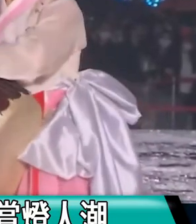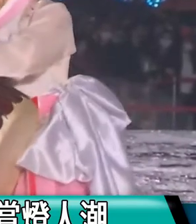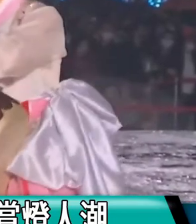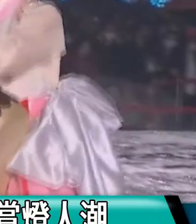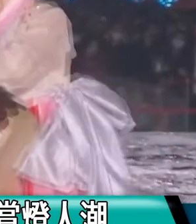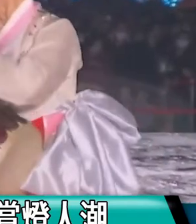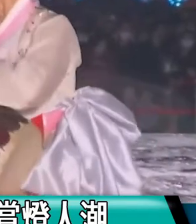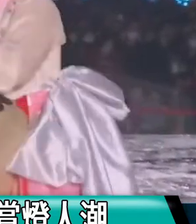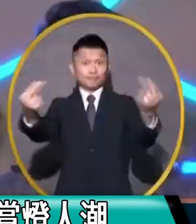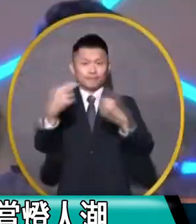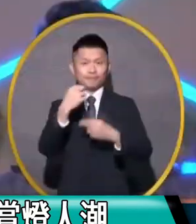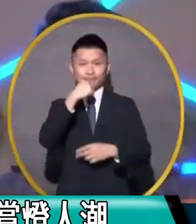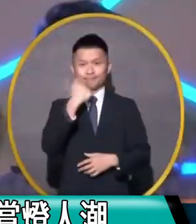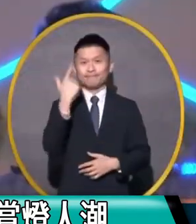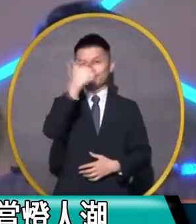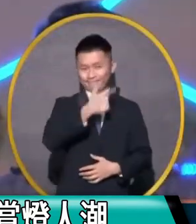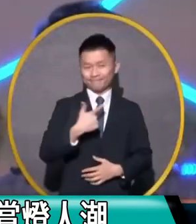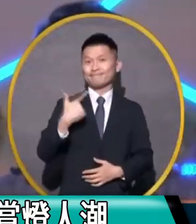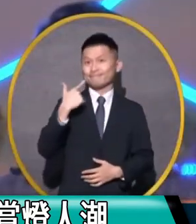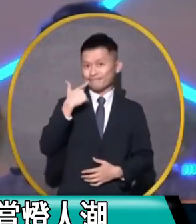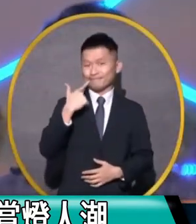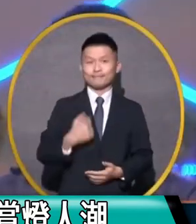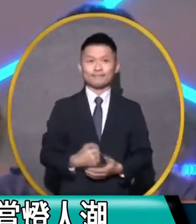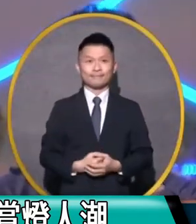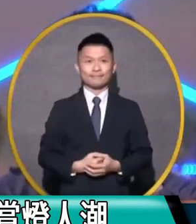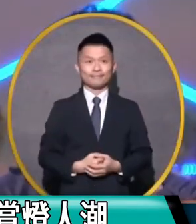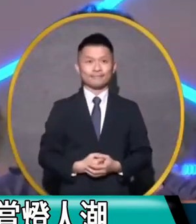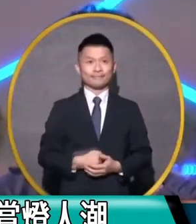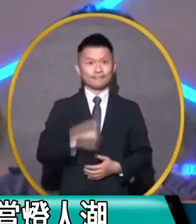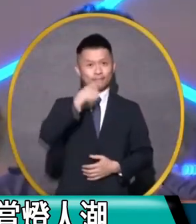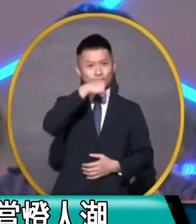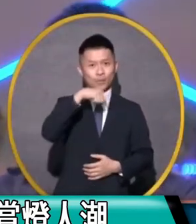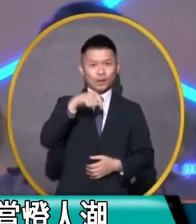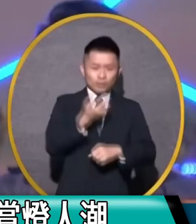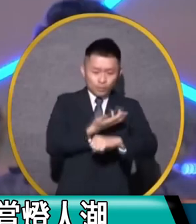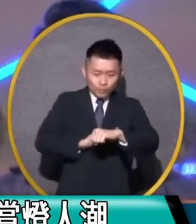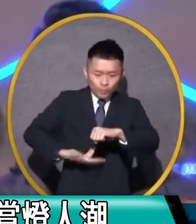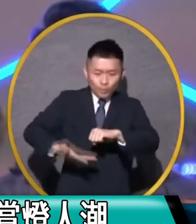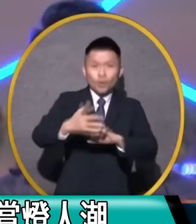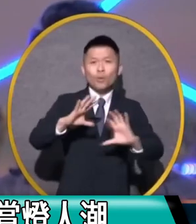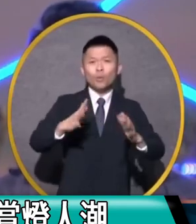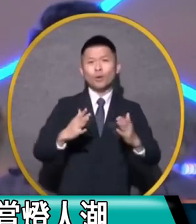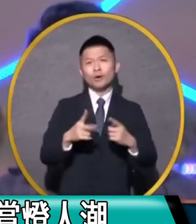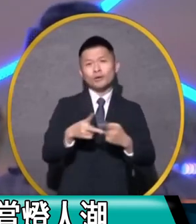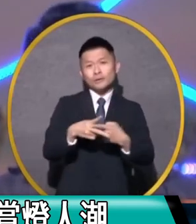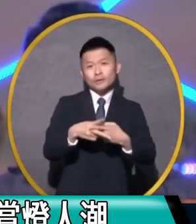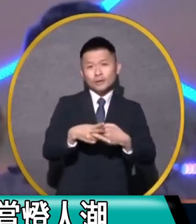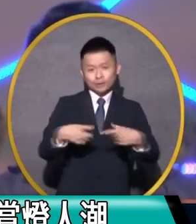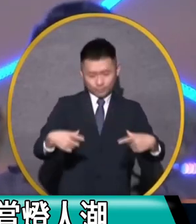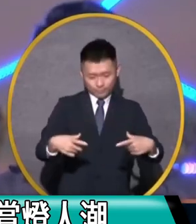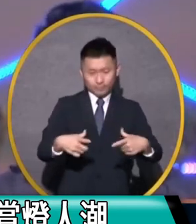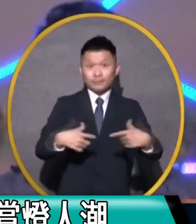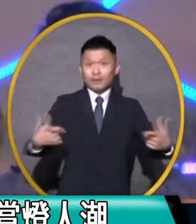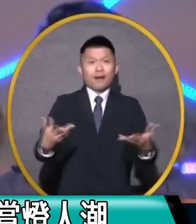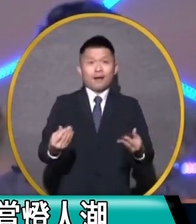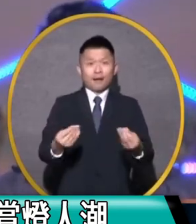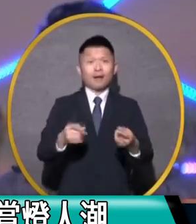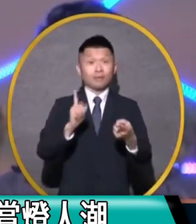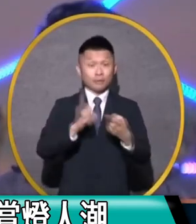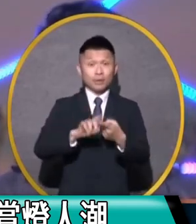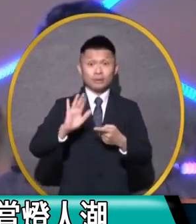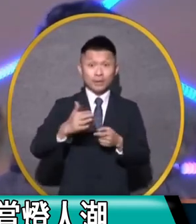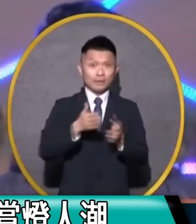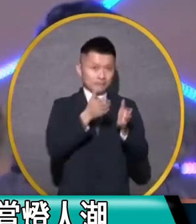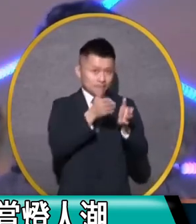湾的美丽，让全世界看到台湾怎么一个小小的国家怎么在世界上能够有各